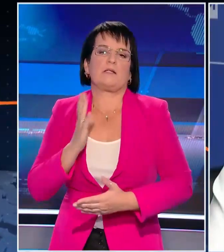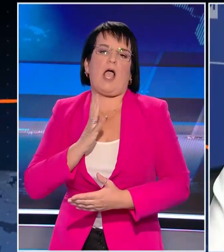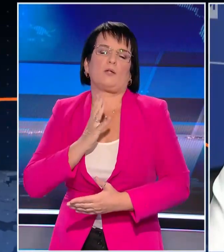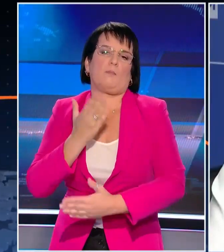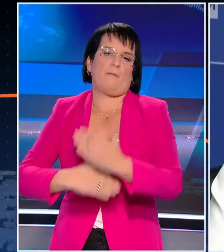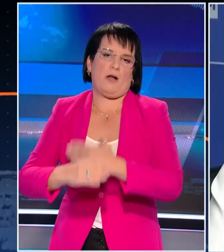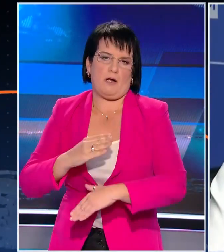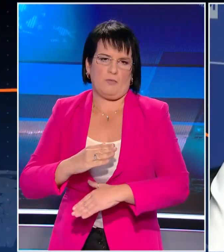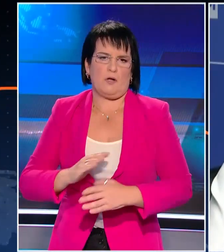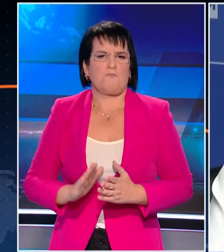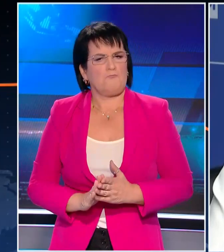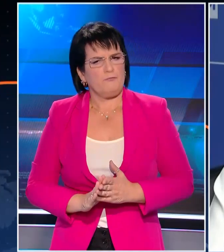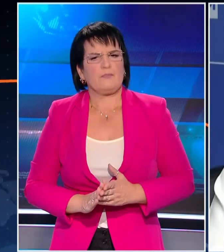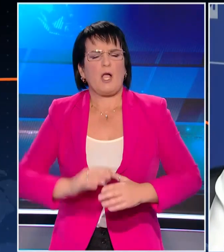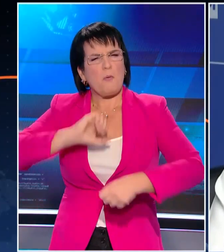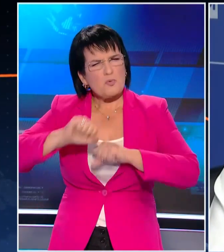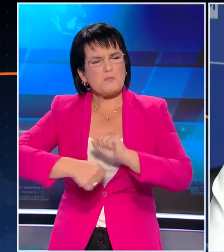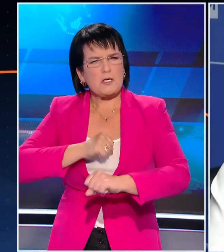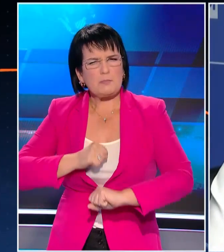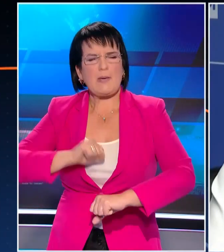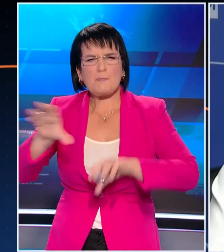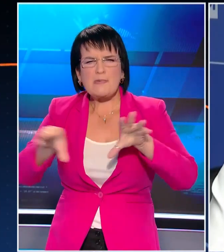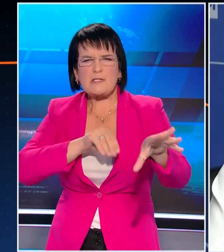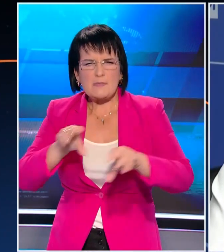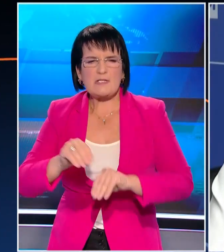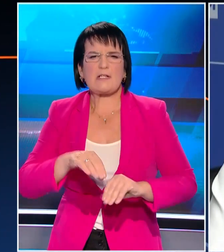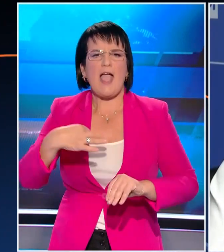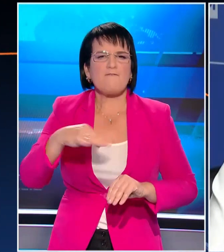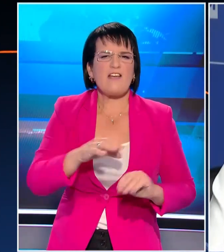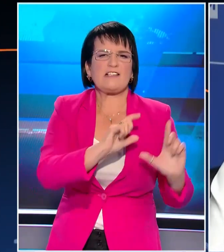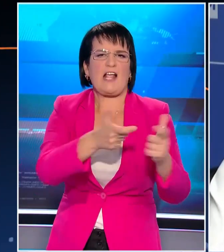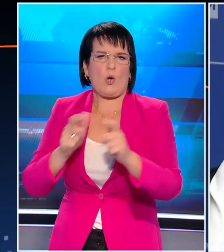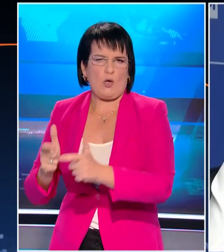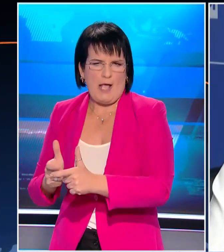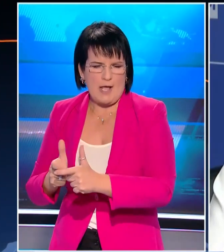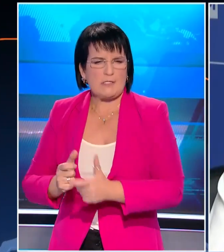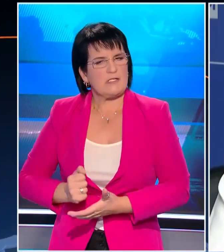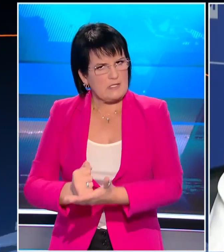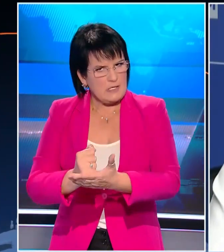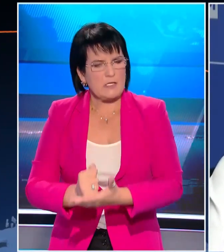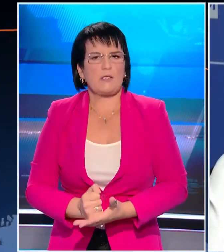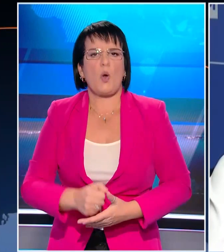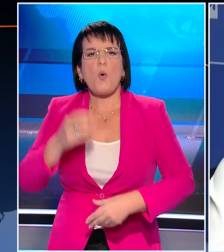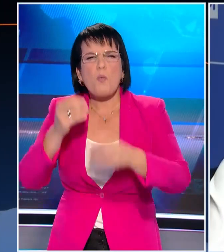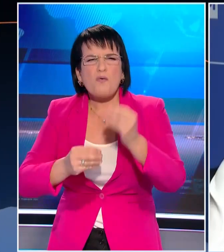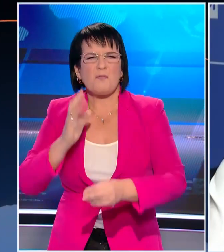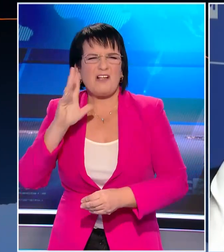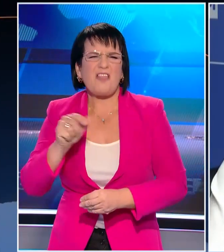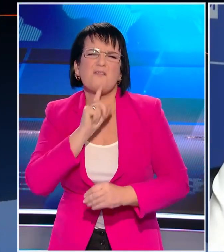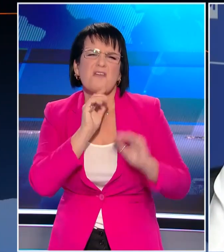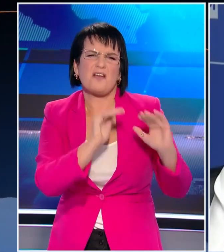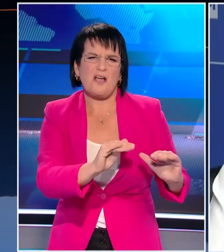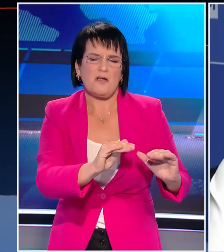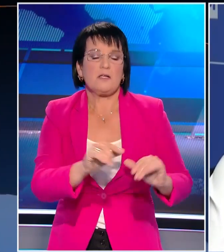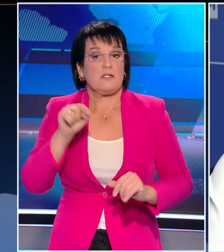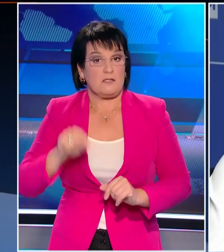Θα αξίσω τον πάτο του βαρελιού έτσι ώστε να στηρίξω τα αδύναμα νοικοκυριά απέναντι στα μεγάλα προβλήματα της καθημερινότητας τα οποία αντιμετωπίζουν. Και